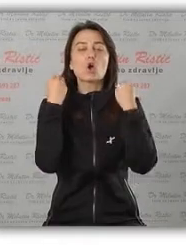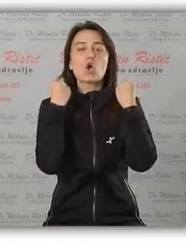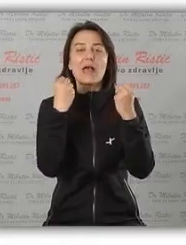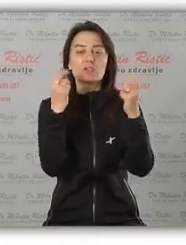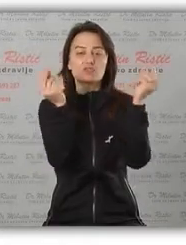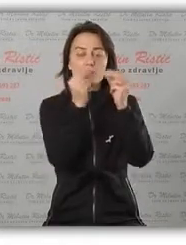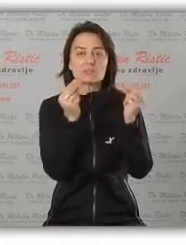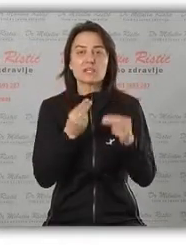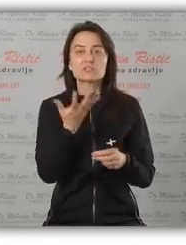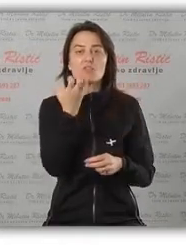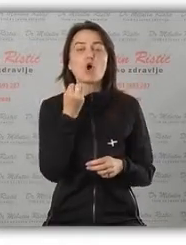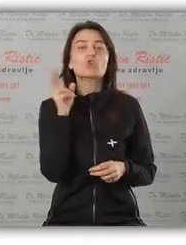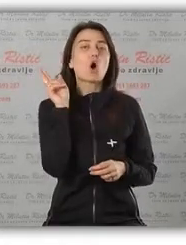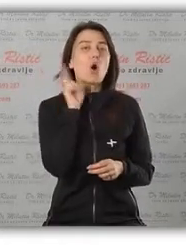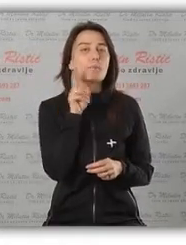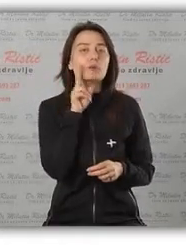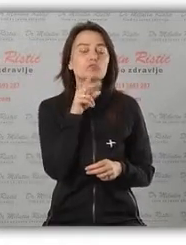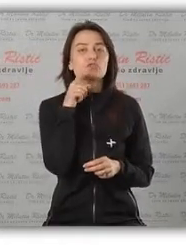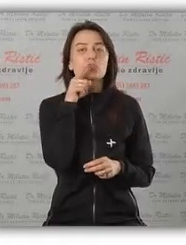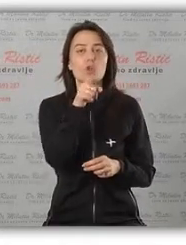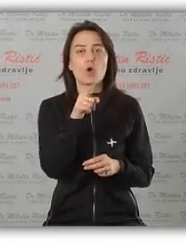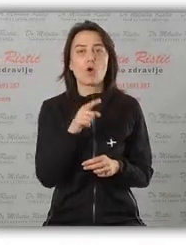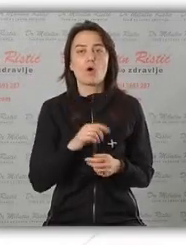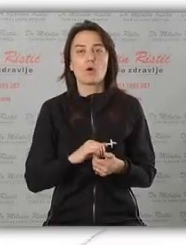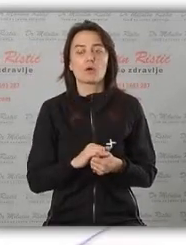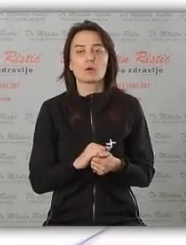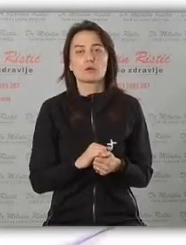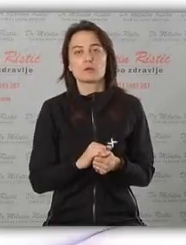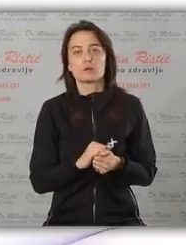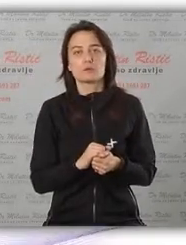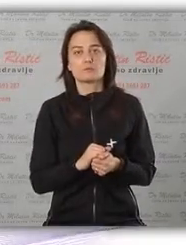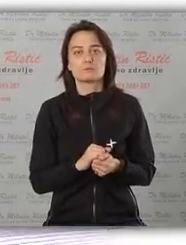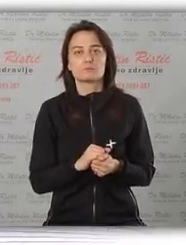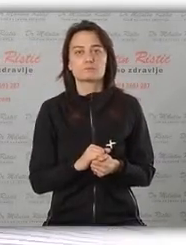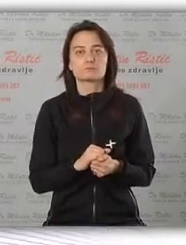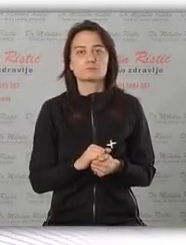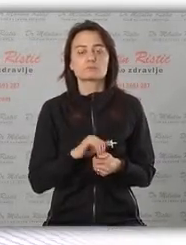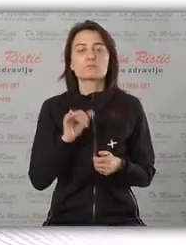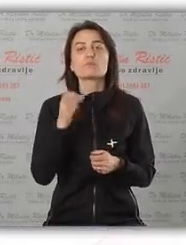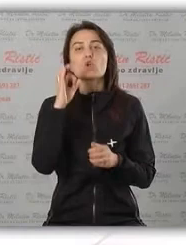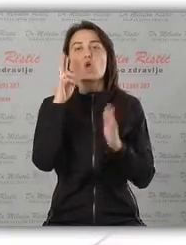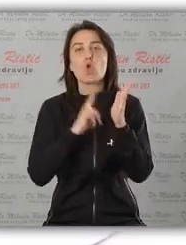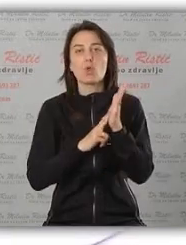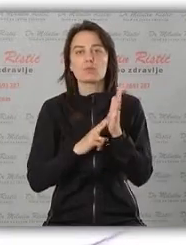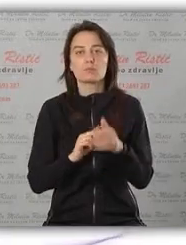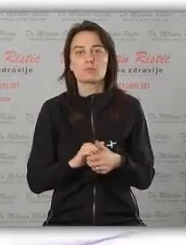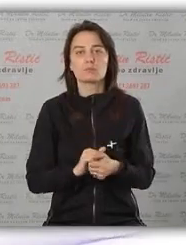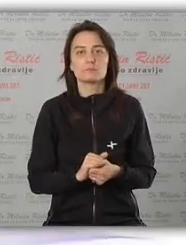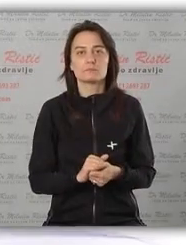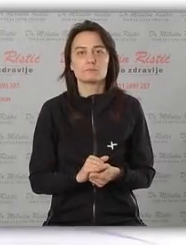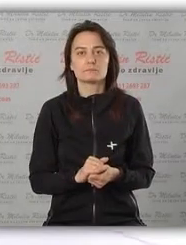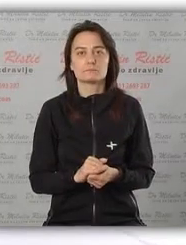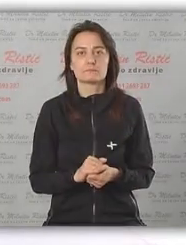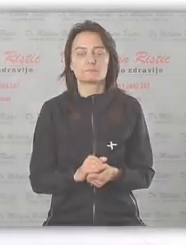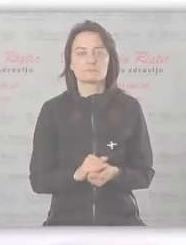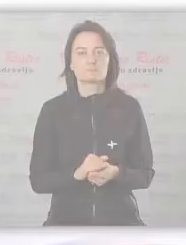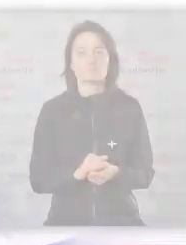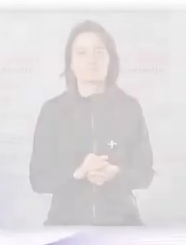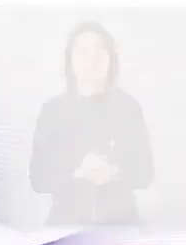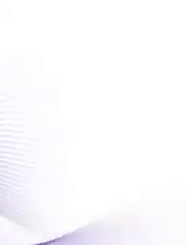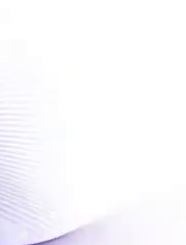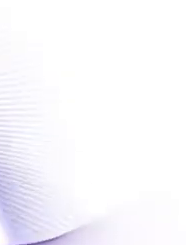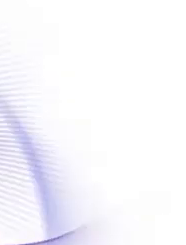fluorohidroksiapatit koji je mnogo jači po strukturi od običnog hidroksiapatita sa ionima kalcijuma.